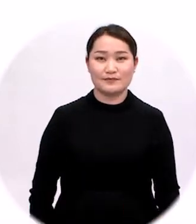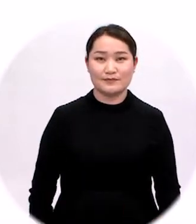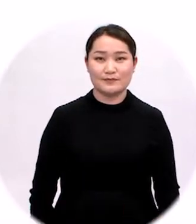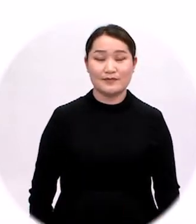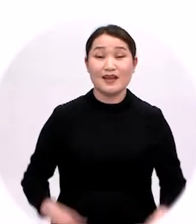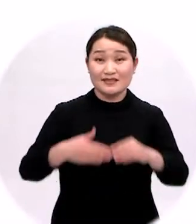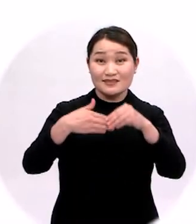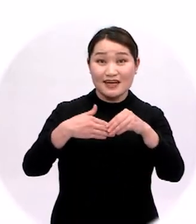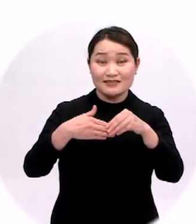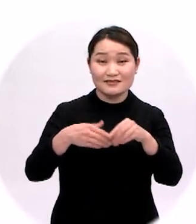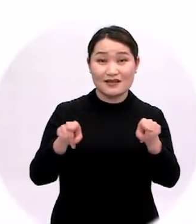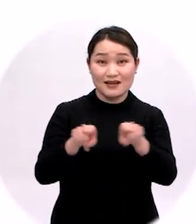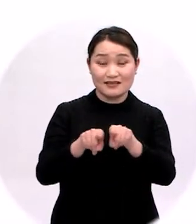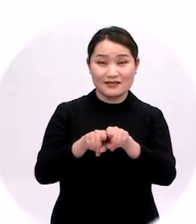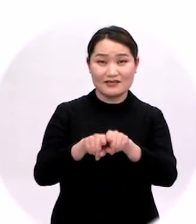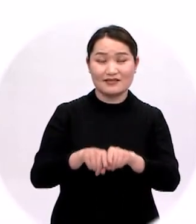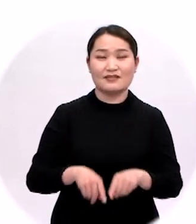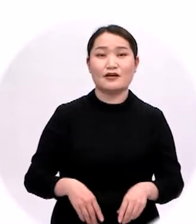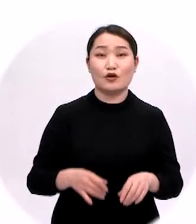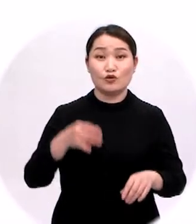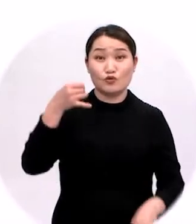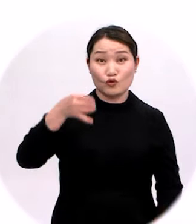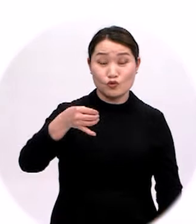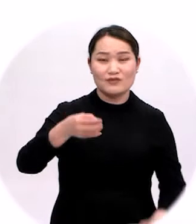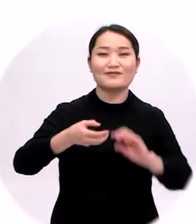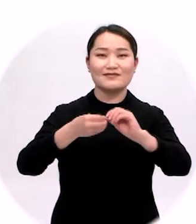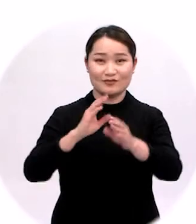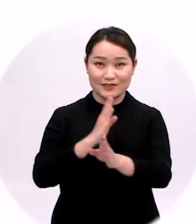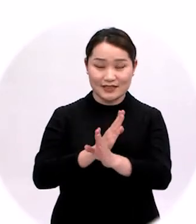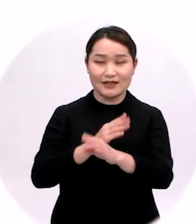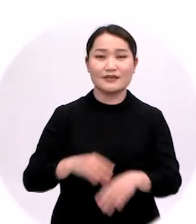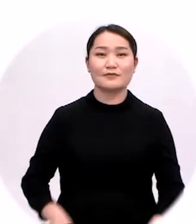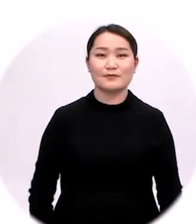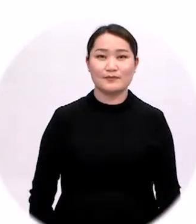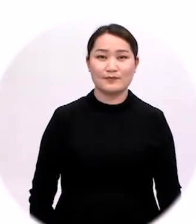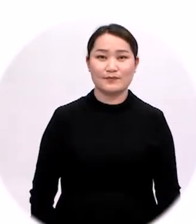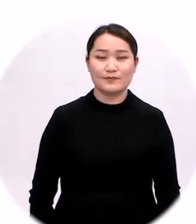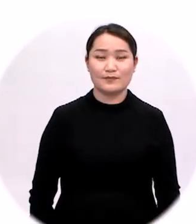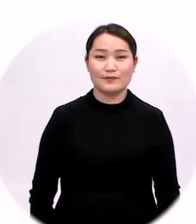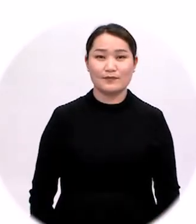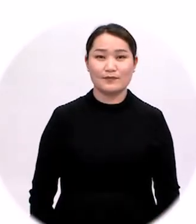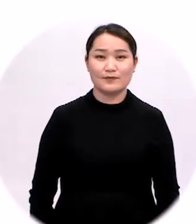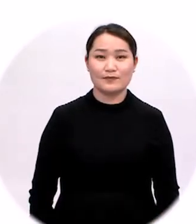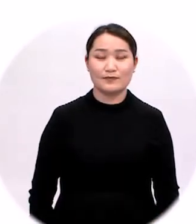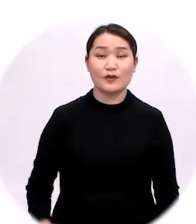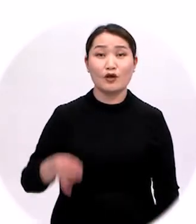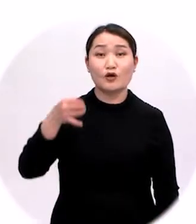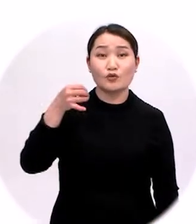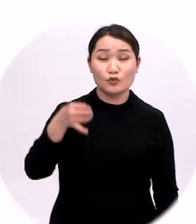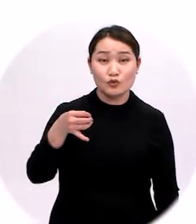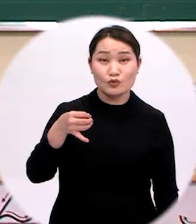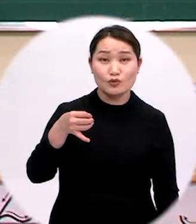цаасыг ч хүртэл юулүр болгон ашиглалаа шүү дээ. За тэгэхээр юулүр гэдэг энэхүү хэрэгсэлтэй танилцсан